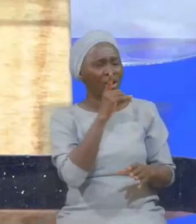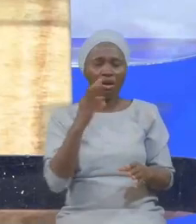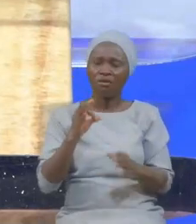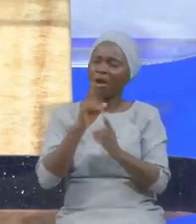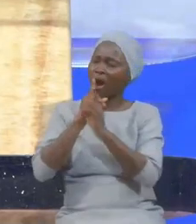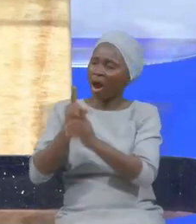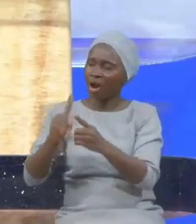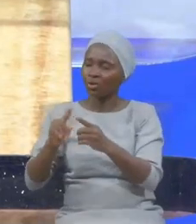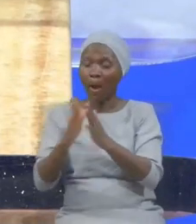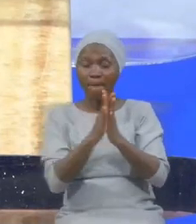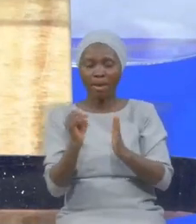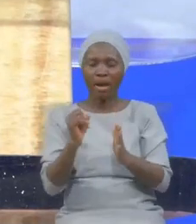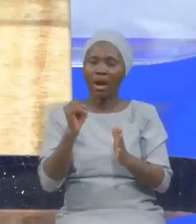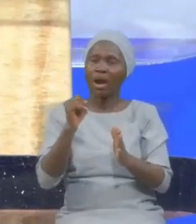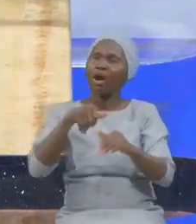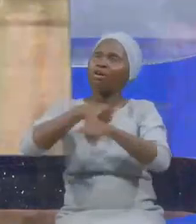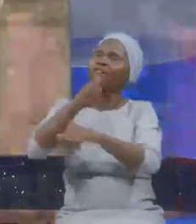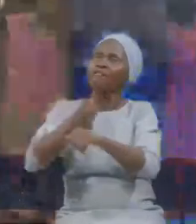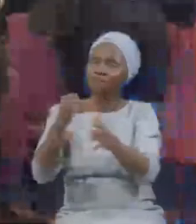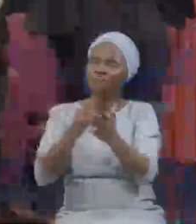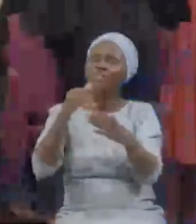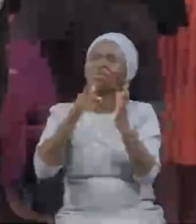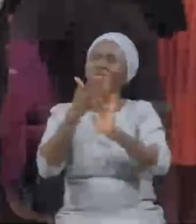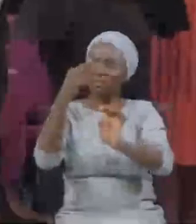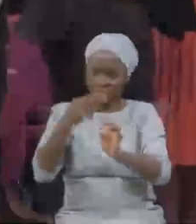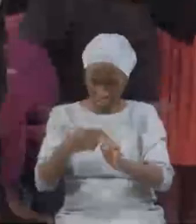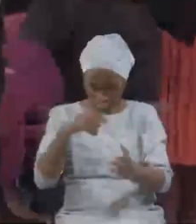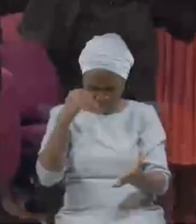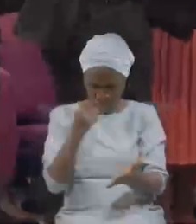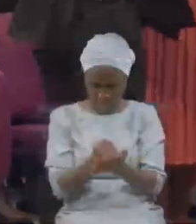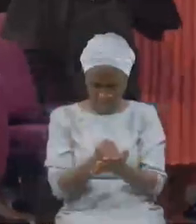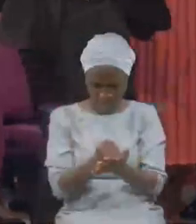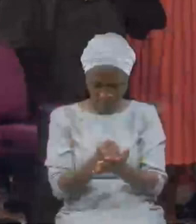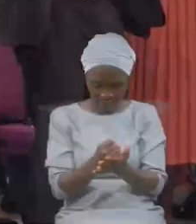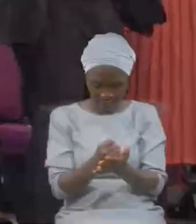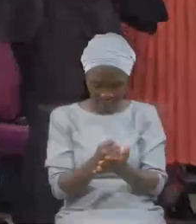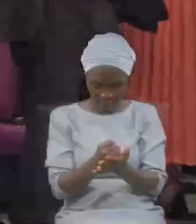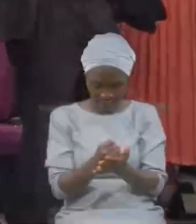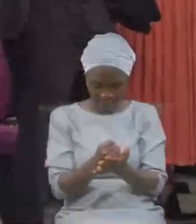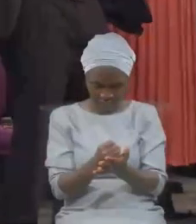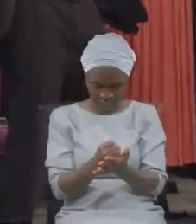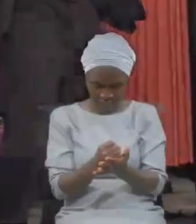exaucée. Confirme cela au nom de Jésus-Christ.